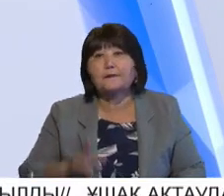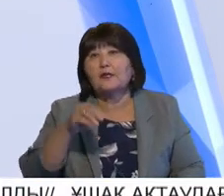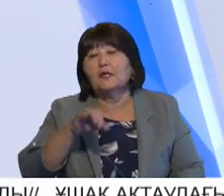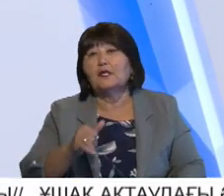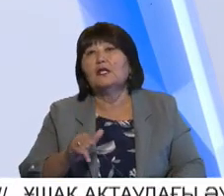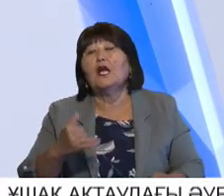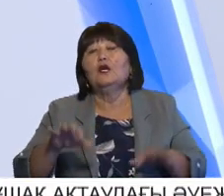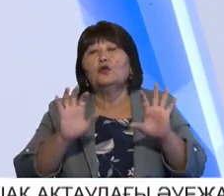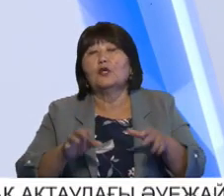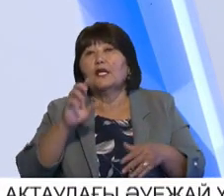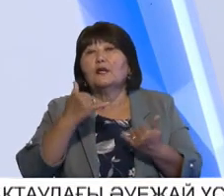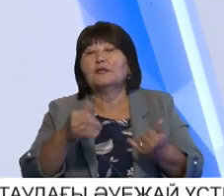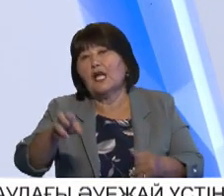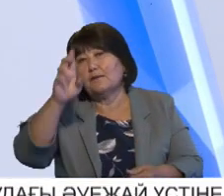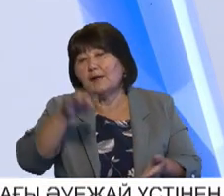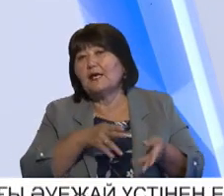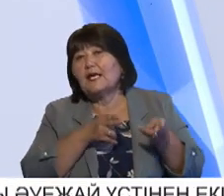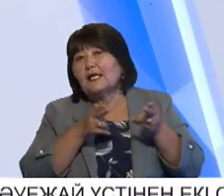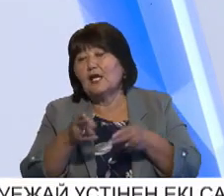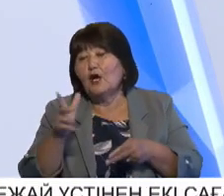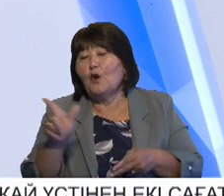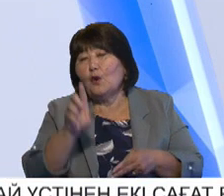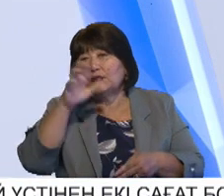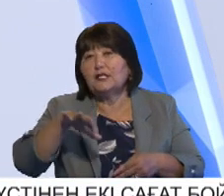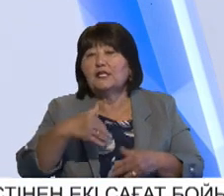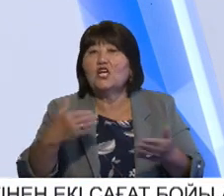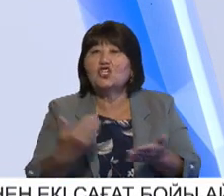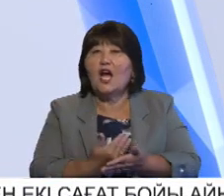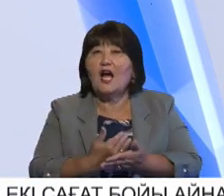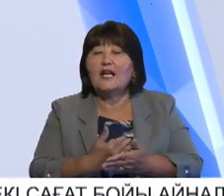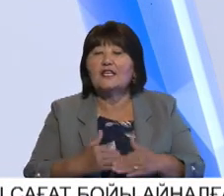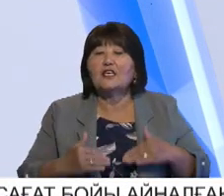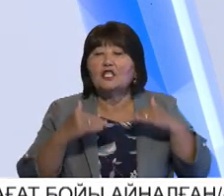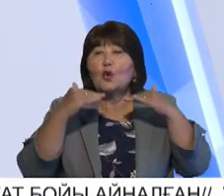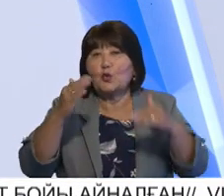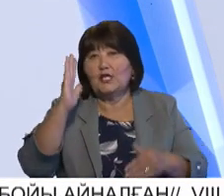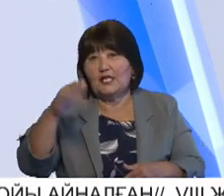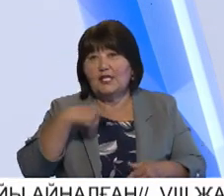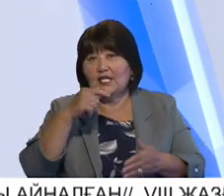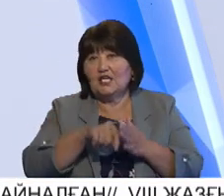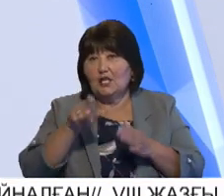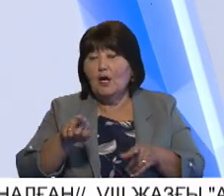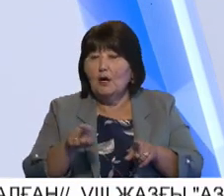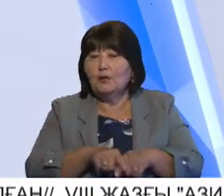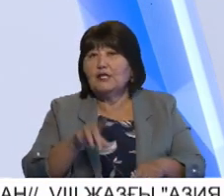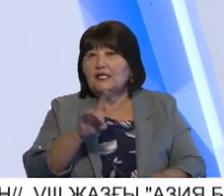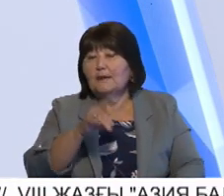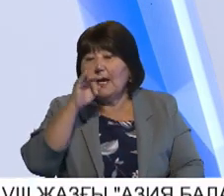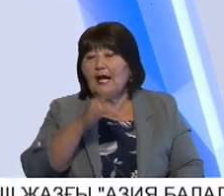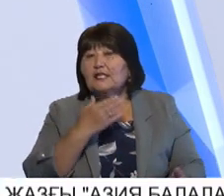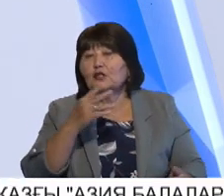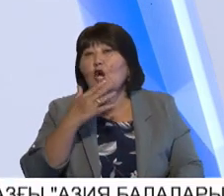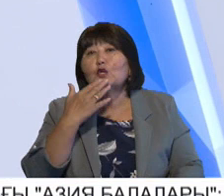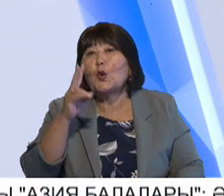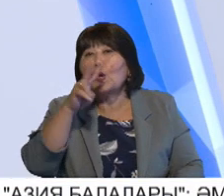Қытай төрағасының елімізге жасаған мемлекеттік сапары қос елдің қатынасын жаңа деңгейге көтереді дейді сарапшылар. Жалпы Си Цзиньпин қазақ жеріне соңғы